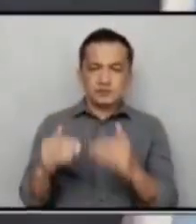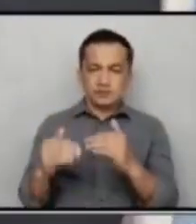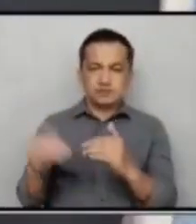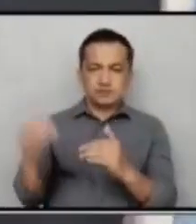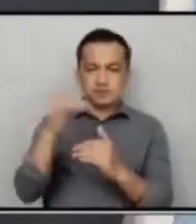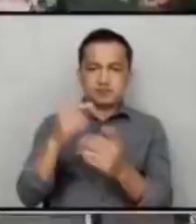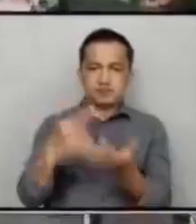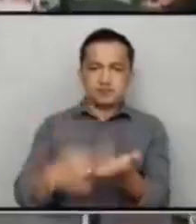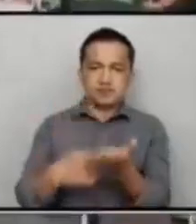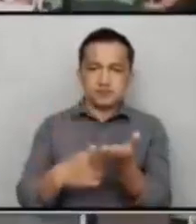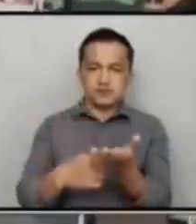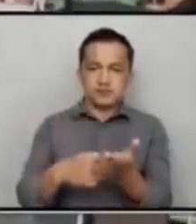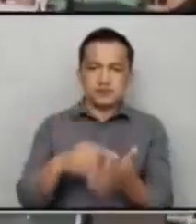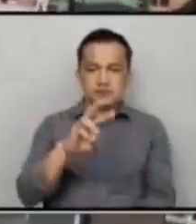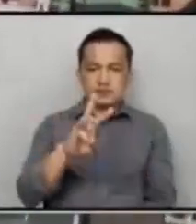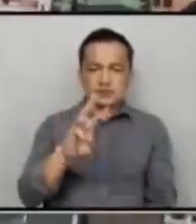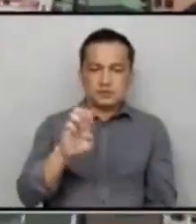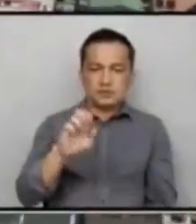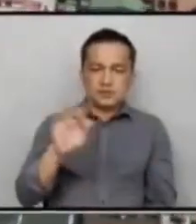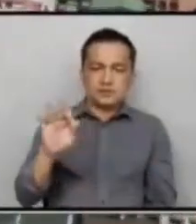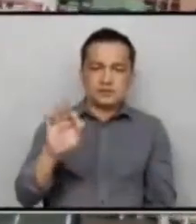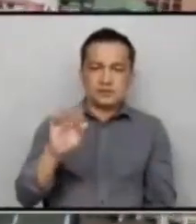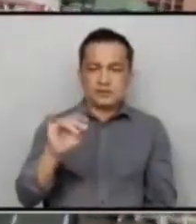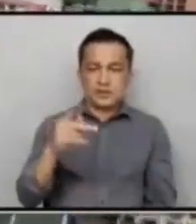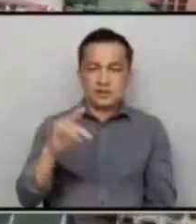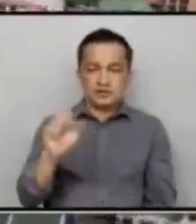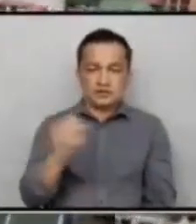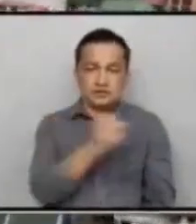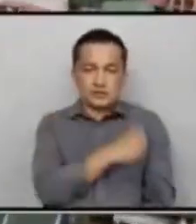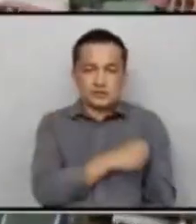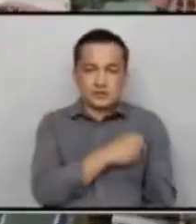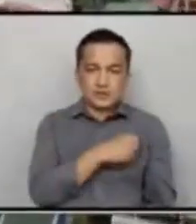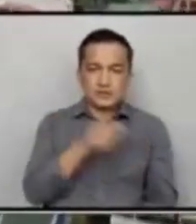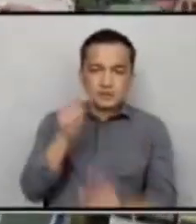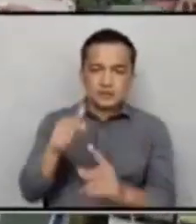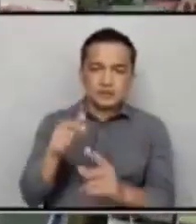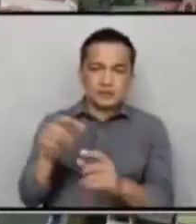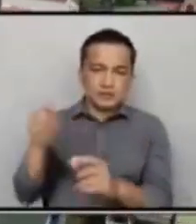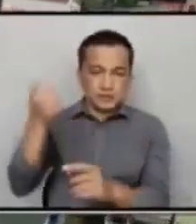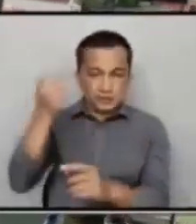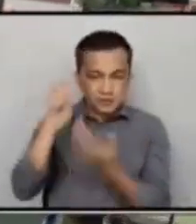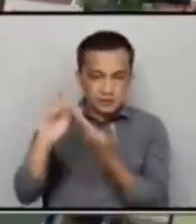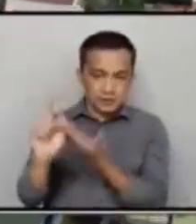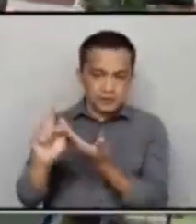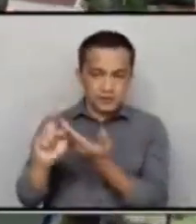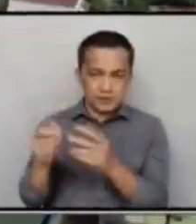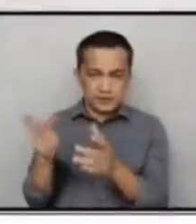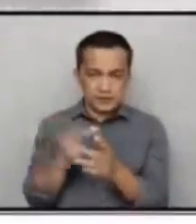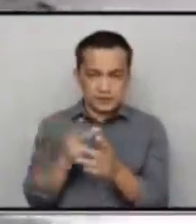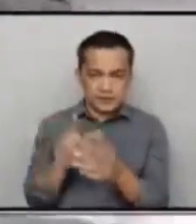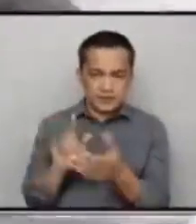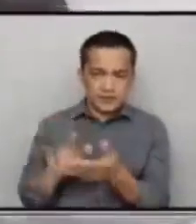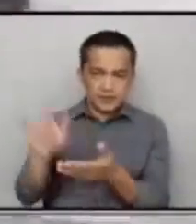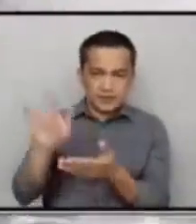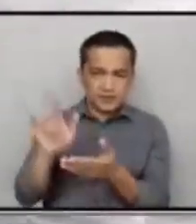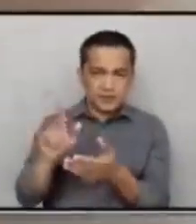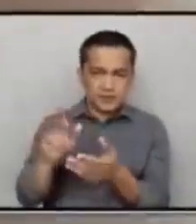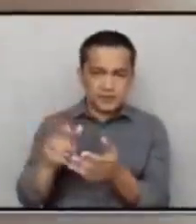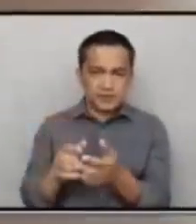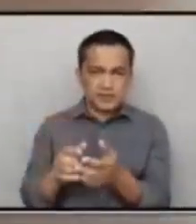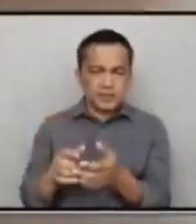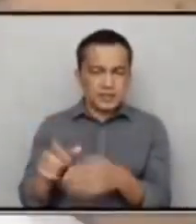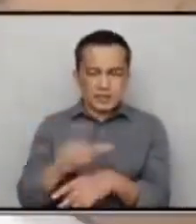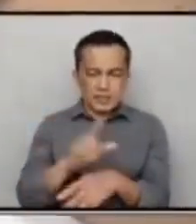Economic Forum sa Davos. Target ng kanyang administrasyon ang iprioridad ang pagsulong ng air and land connectivity, maging sa